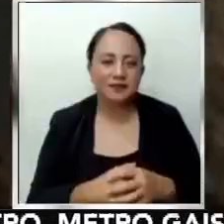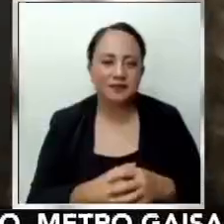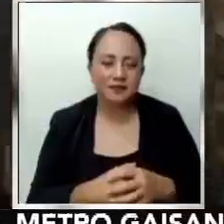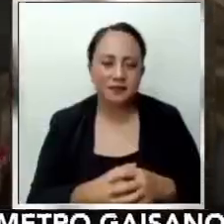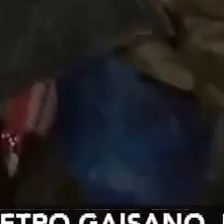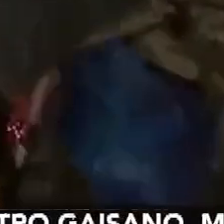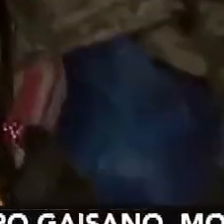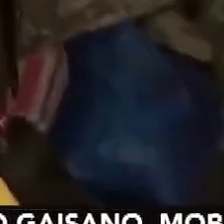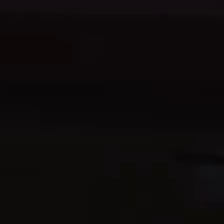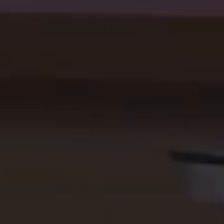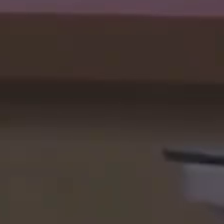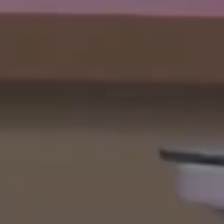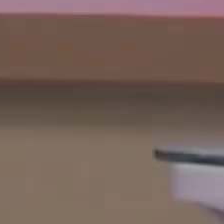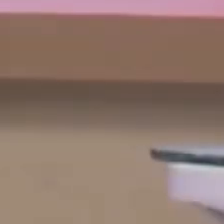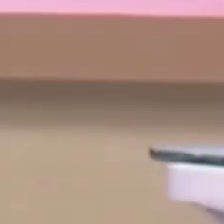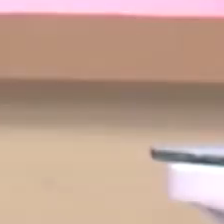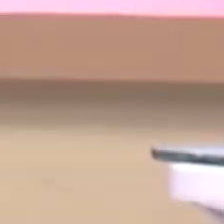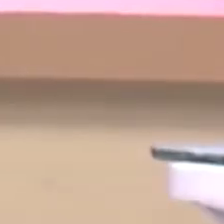24 oras.